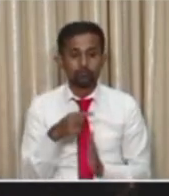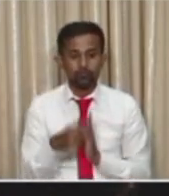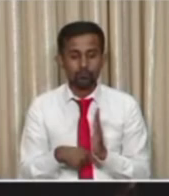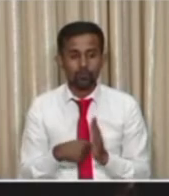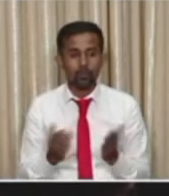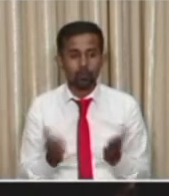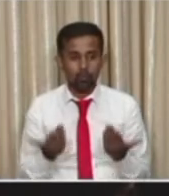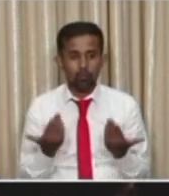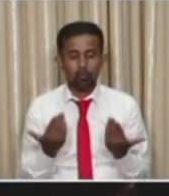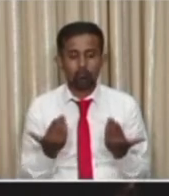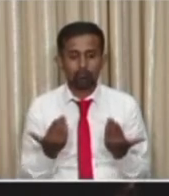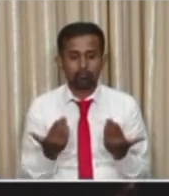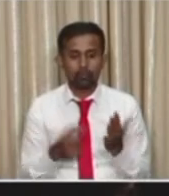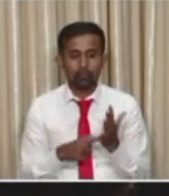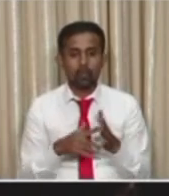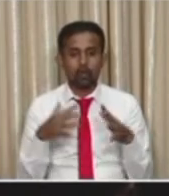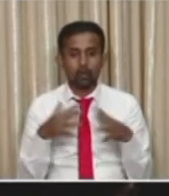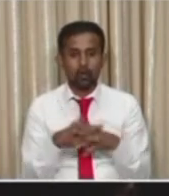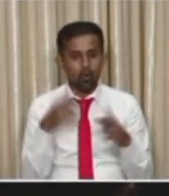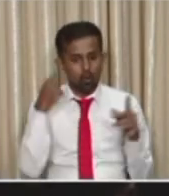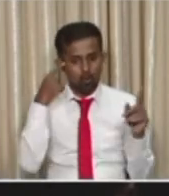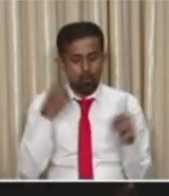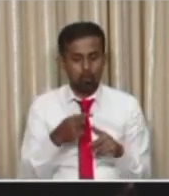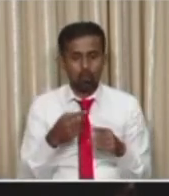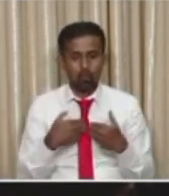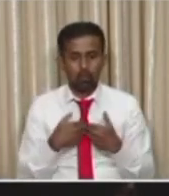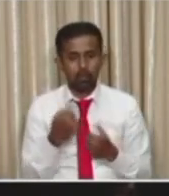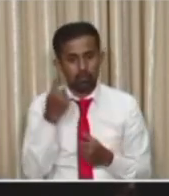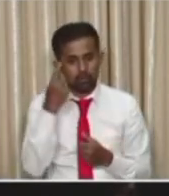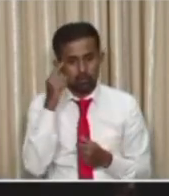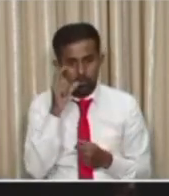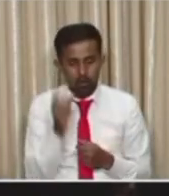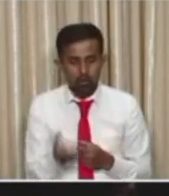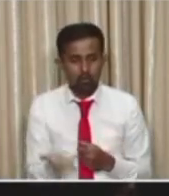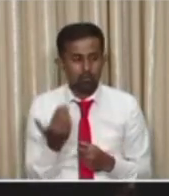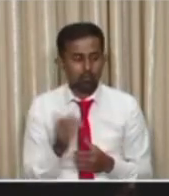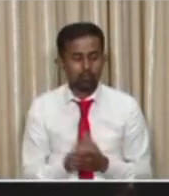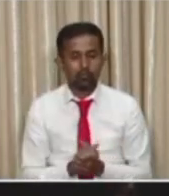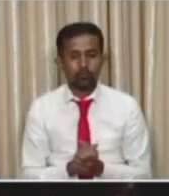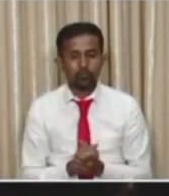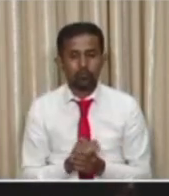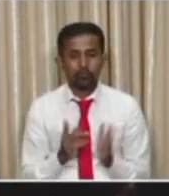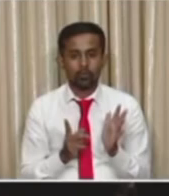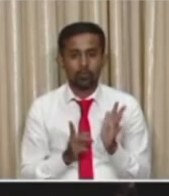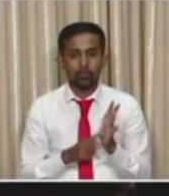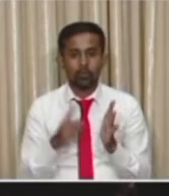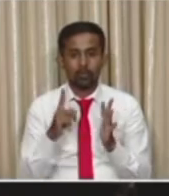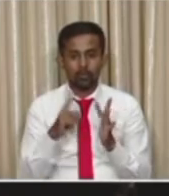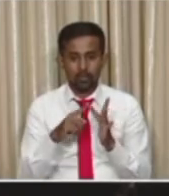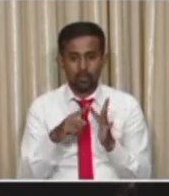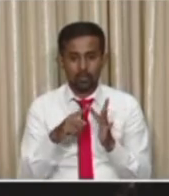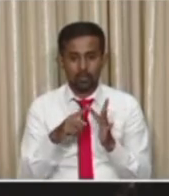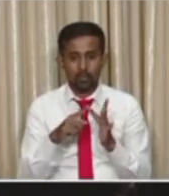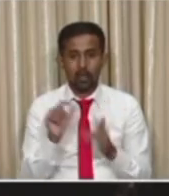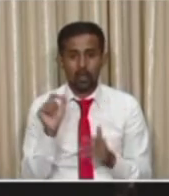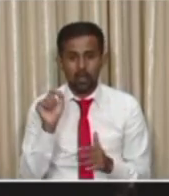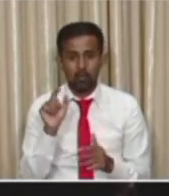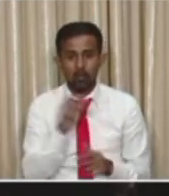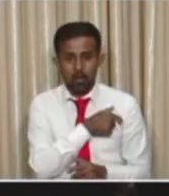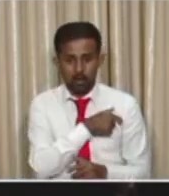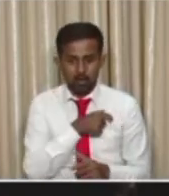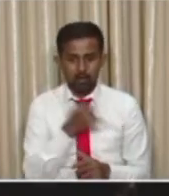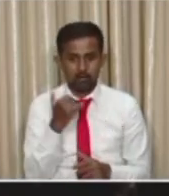தேவைப்படுகின்றது. சிங்கப்பூர் லீ குவான் யூ அவர்களை விடவும் ஒருவனுடைய தனிமனித சுதந்திரத்தில் கை வைத்த தலைவர் உலகத்தில் இருக்க மாட்டார்கள். அவருடைய புத்தகத்தில் மிக தெளிவாக